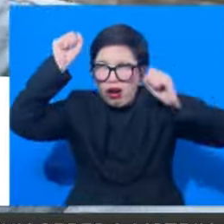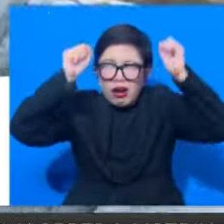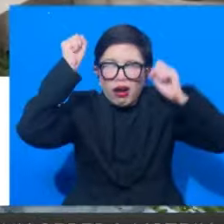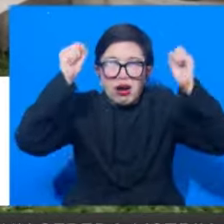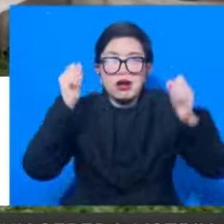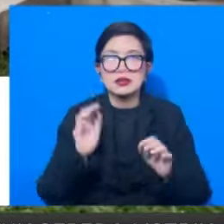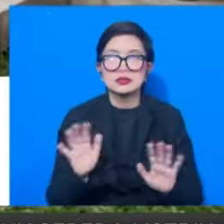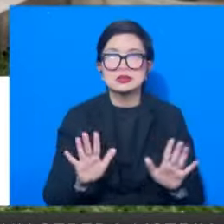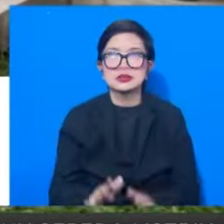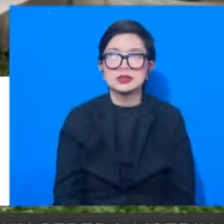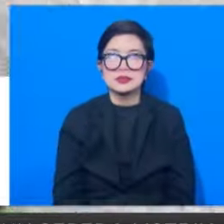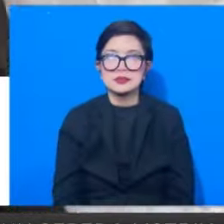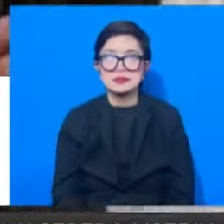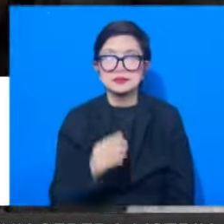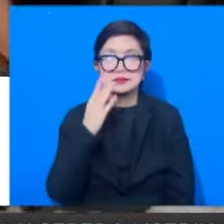itu pasti.